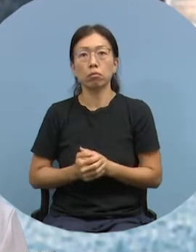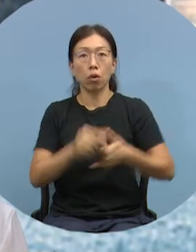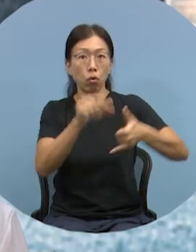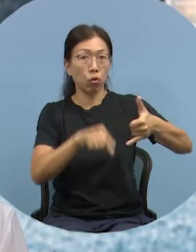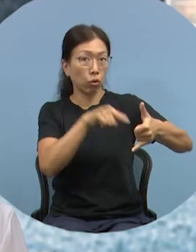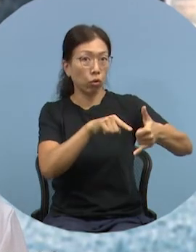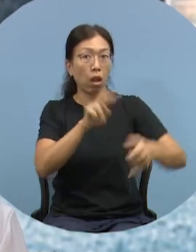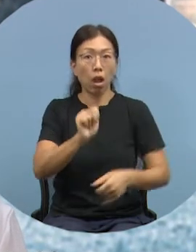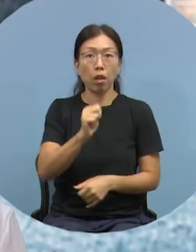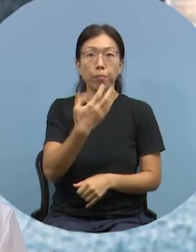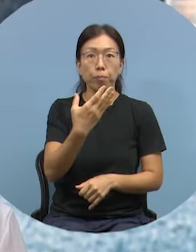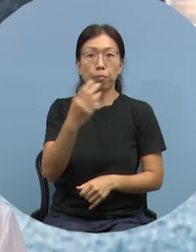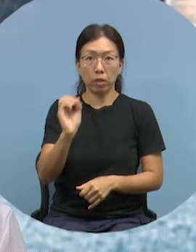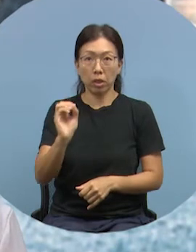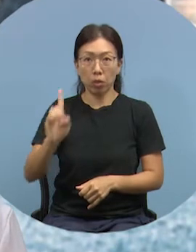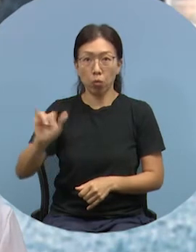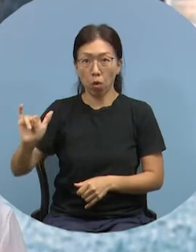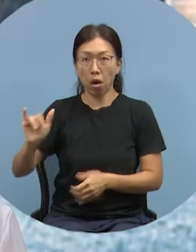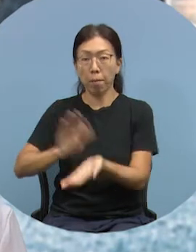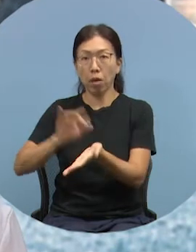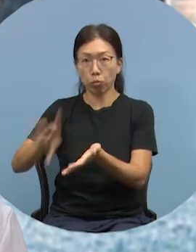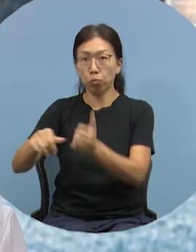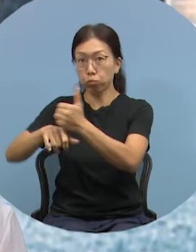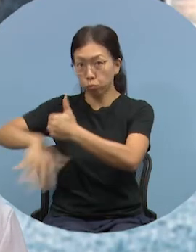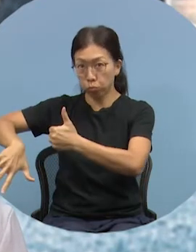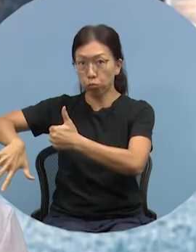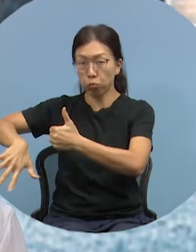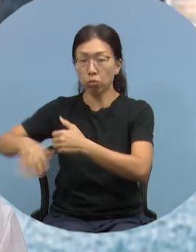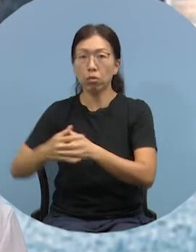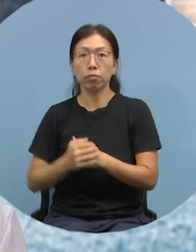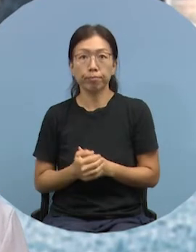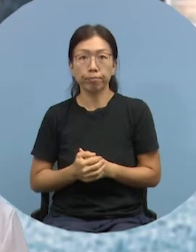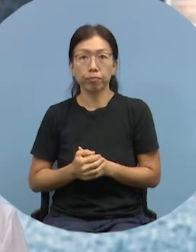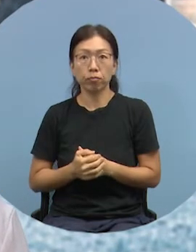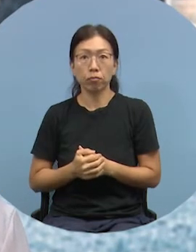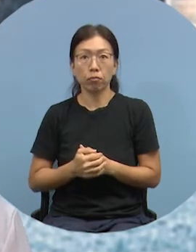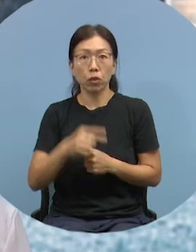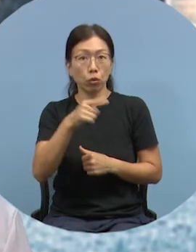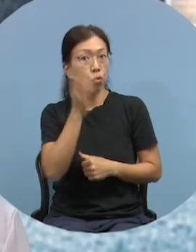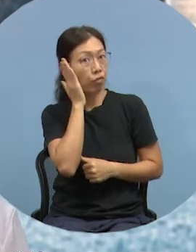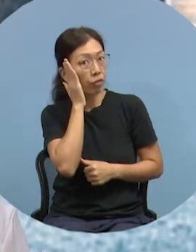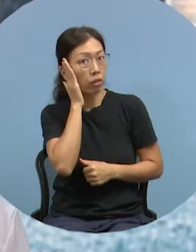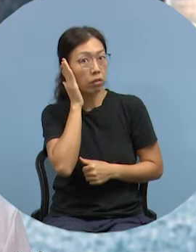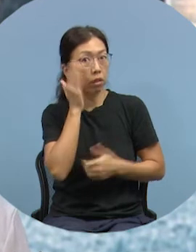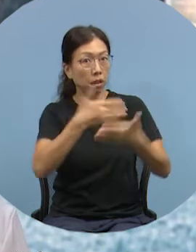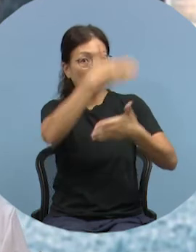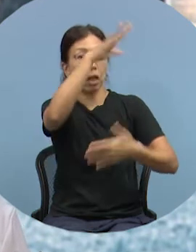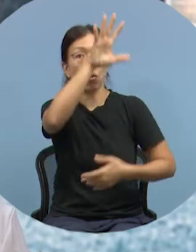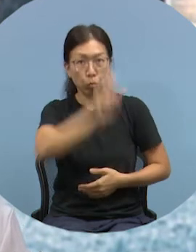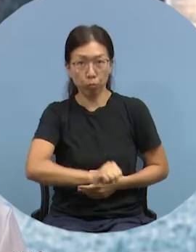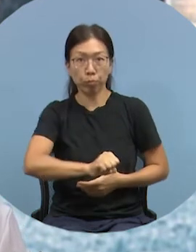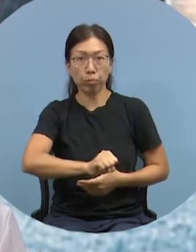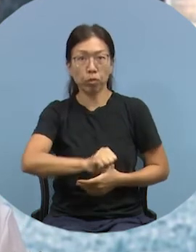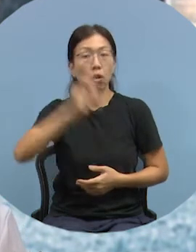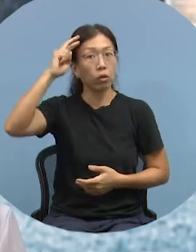個 M501Y 嘅變毒株啦，所以我哋都就即係成棟大廈就要，即係佢住嘅大廈